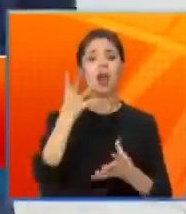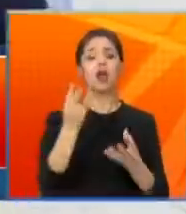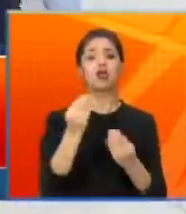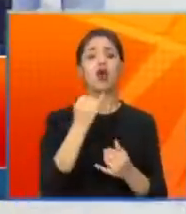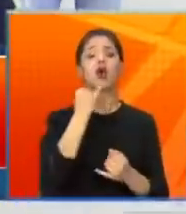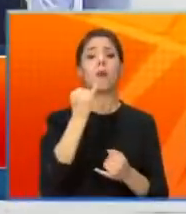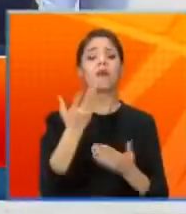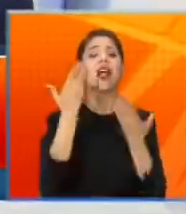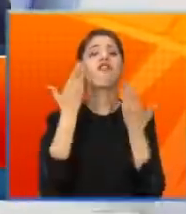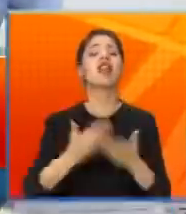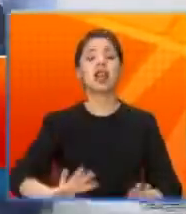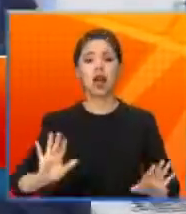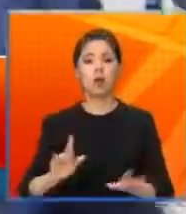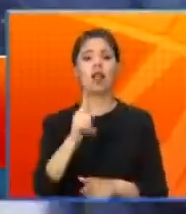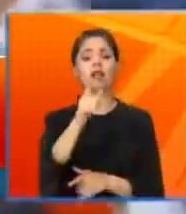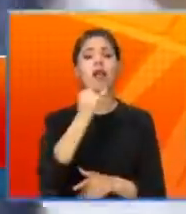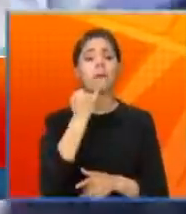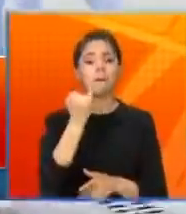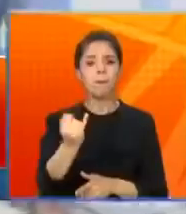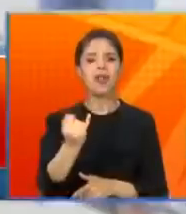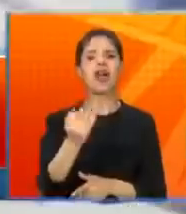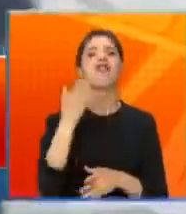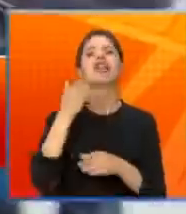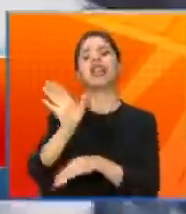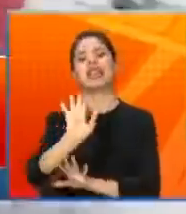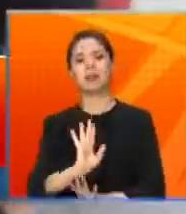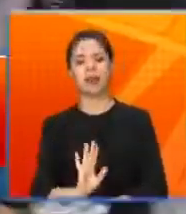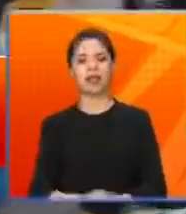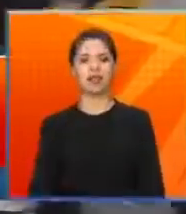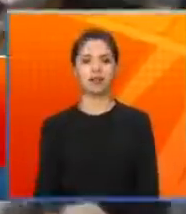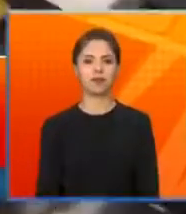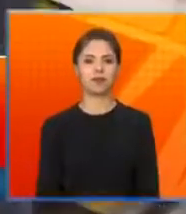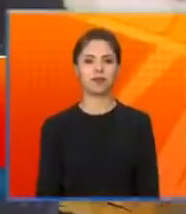çok misafir kabul etmeyin misafirliğe de gitmeyin